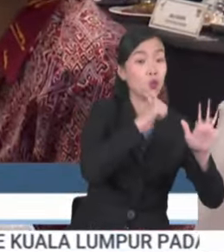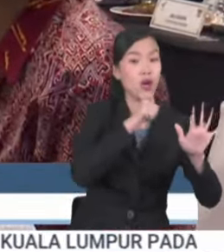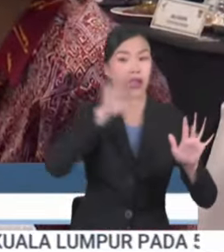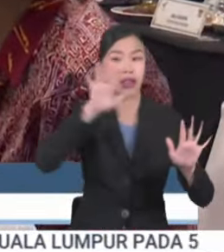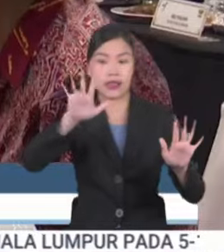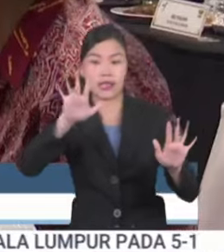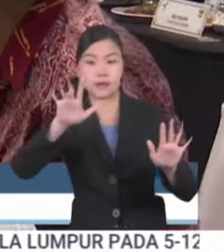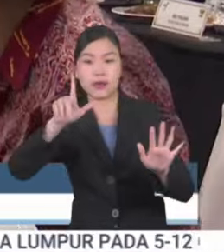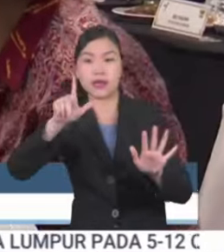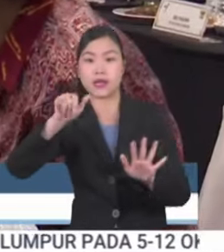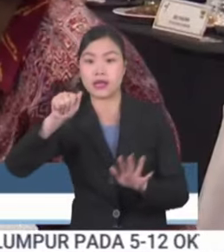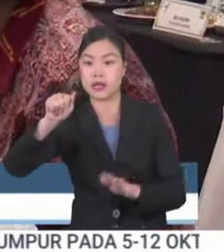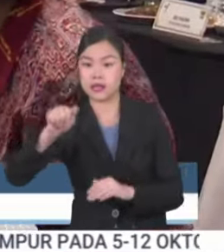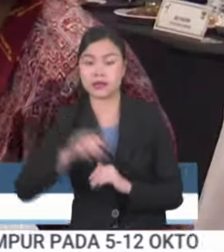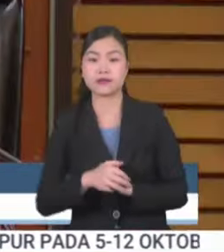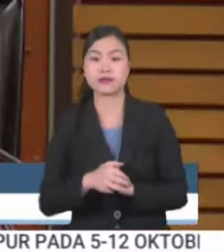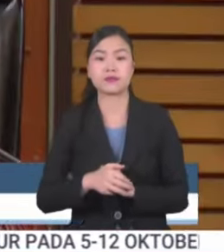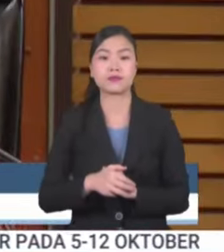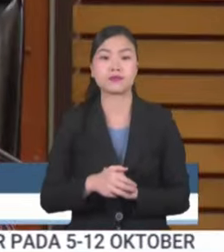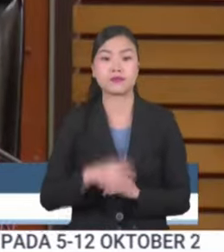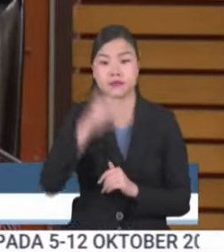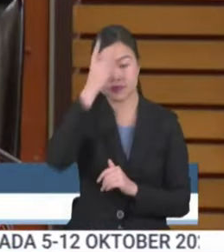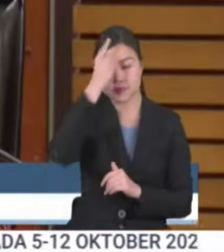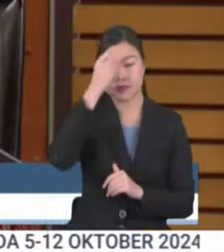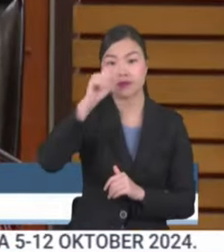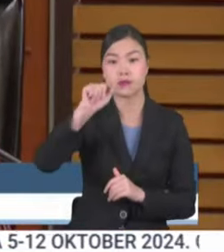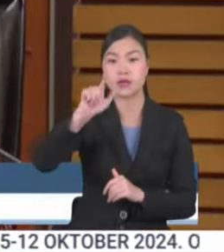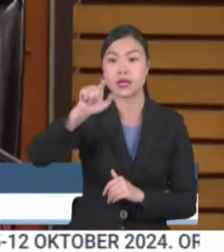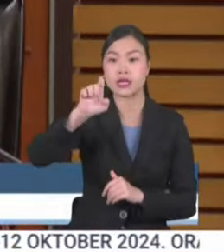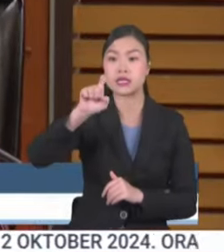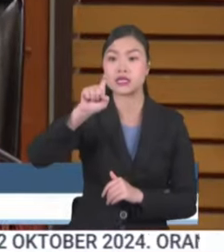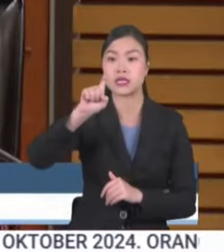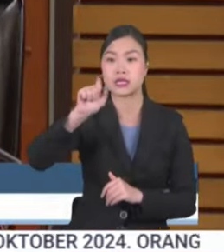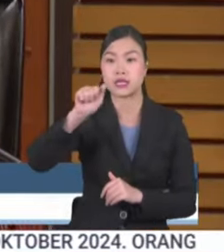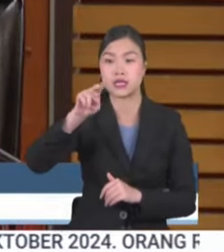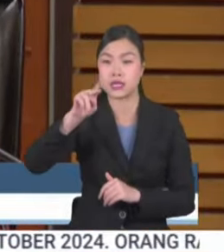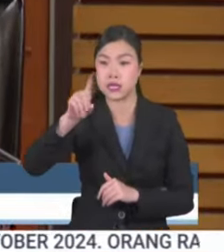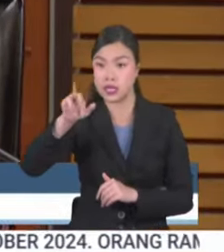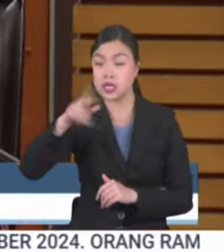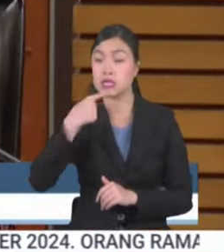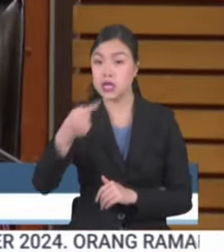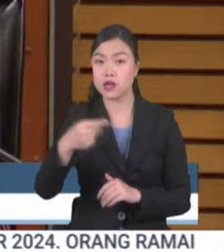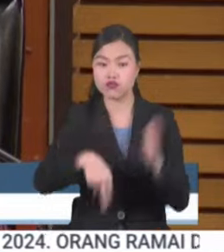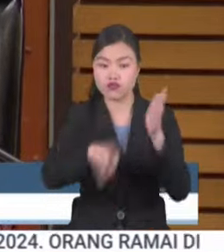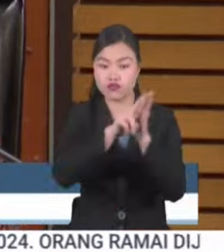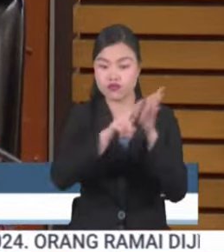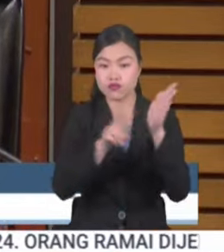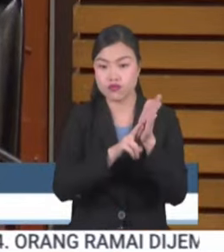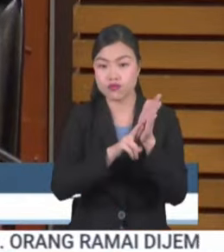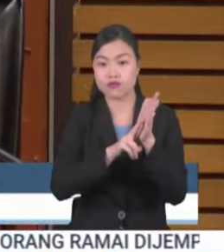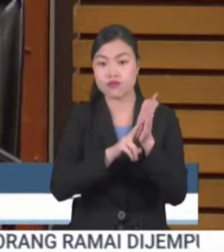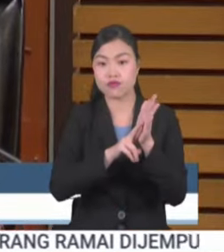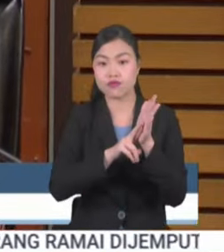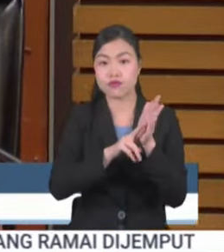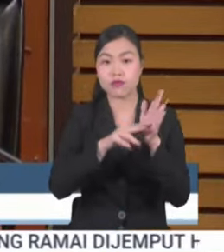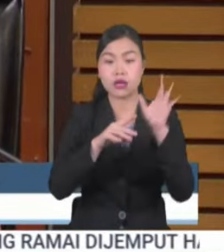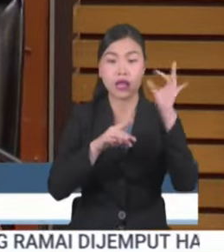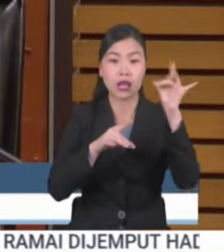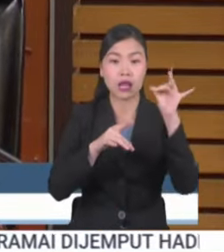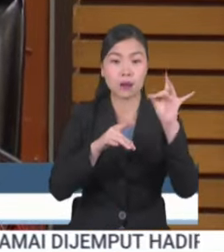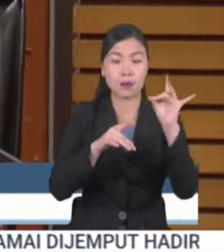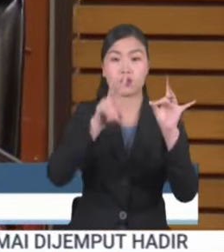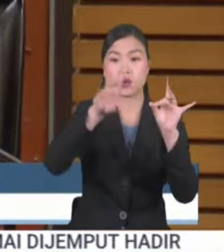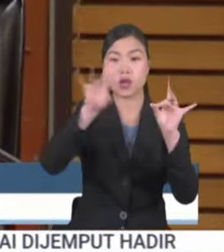belia. Dalam perkembangan sama, Datuk Sri Alexander Lantalinggi berkata, peraturan-peraturan perubahan sayap belia 1828